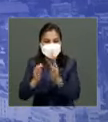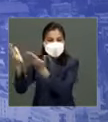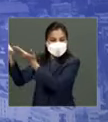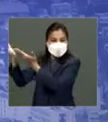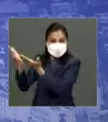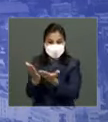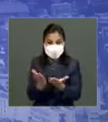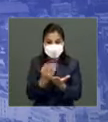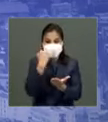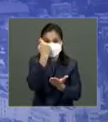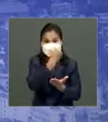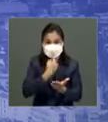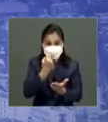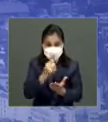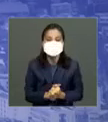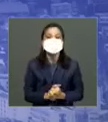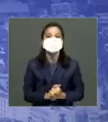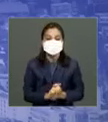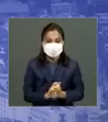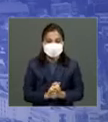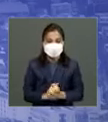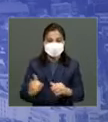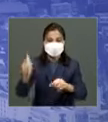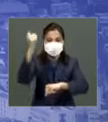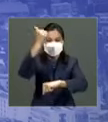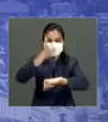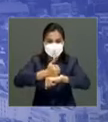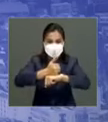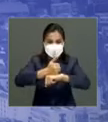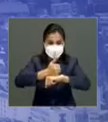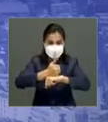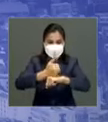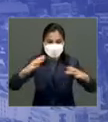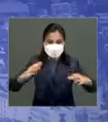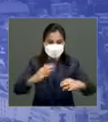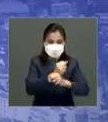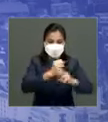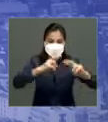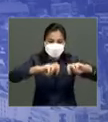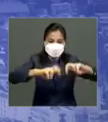างคุณเพ็ญโสมเลิศสิทธิชัยผู้อำนวยการกองประมวลและวิเคราะ